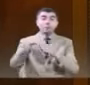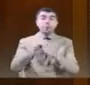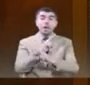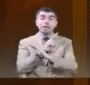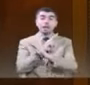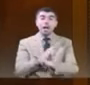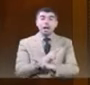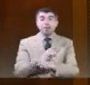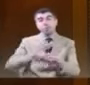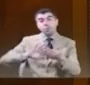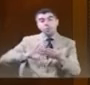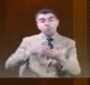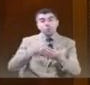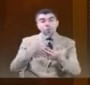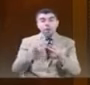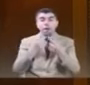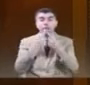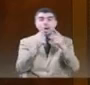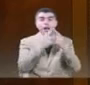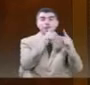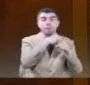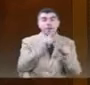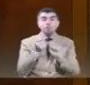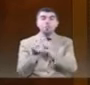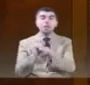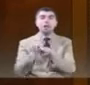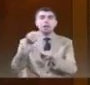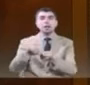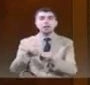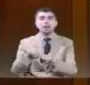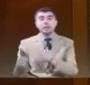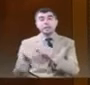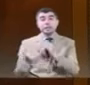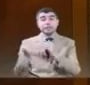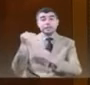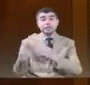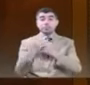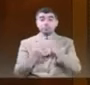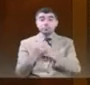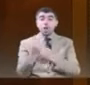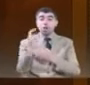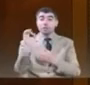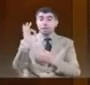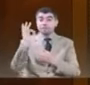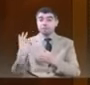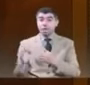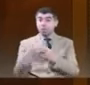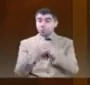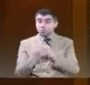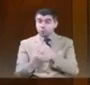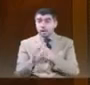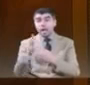للتقاعد بالاعتماد على تعديل كل مقياس على حدة يعني إما الرفع من معدل الاقتطاع من 20% حاليا